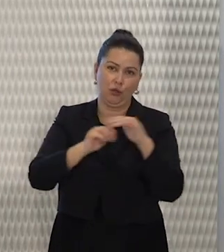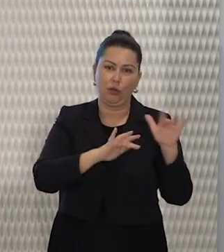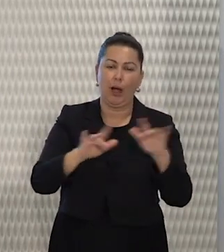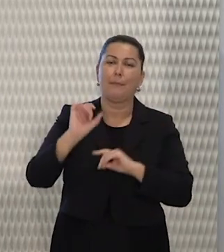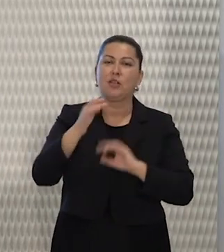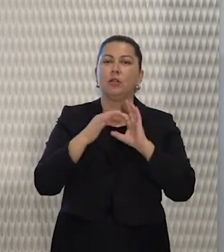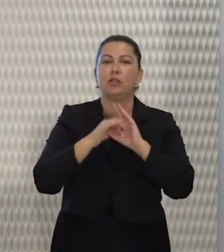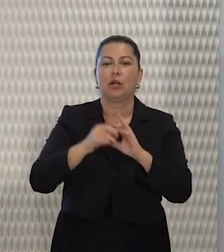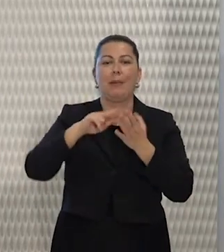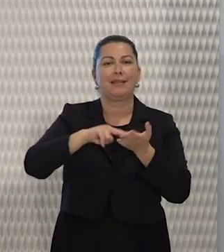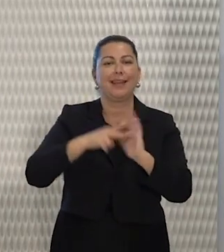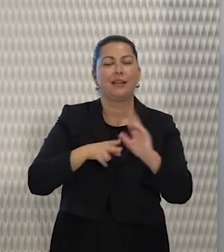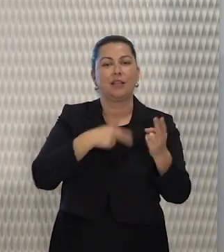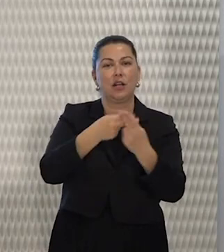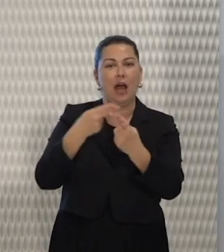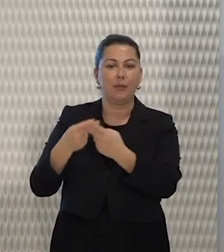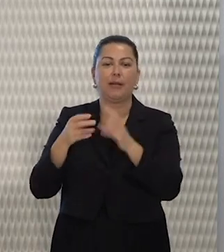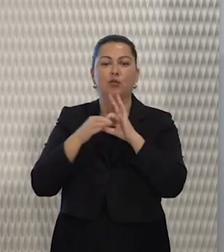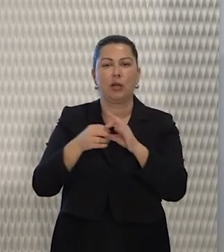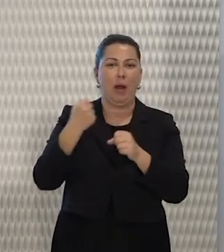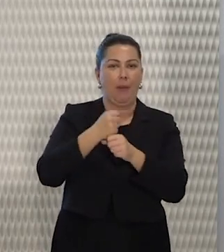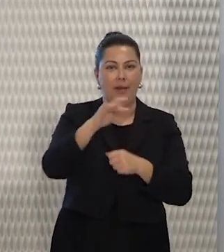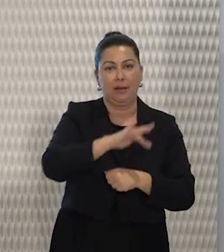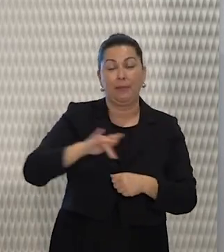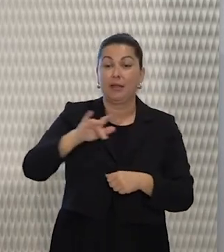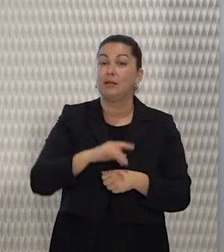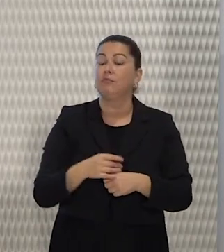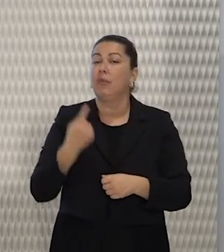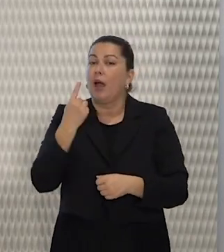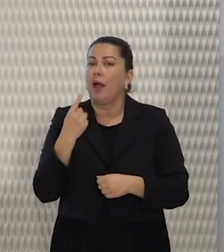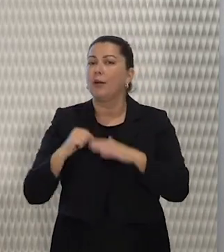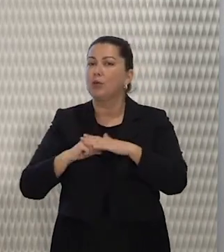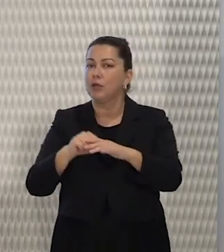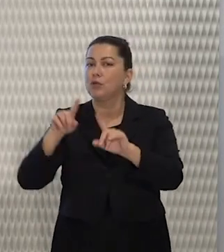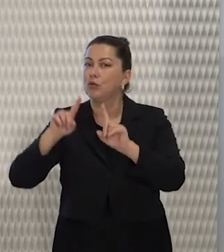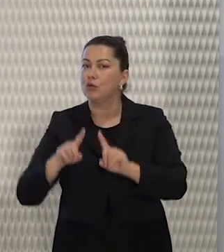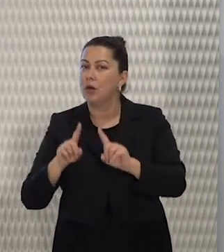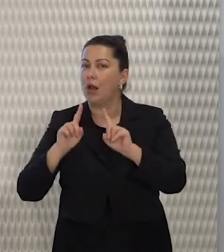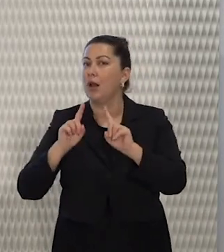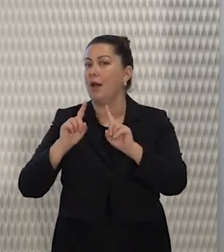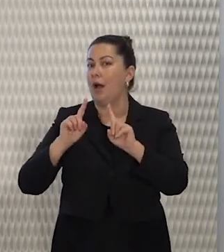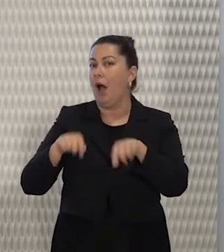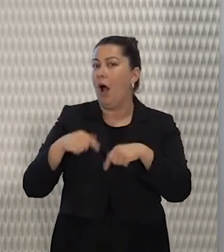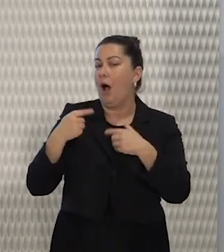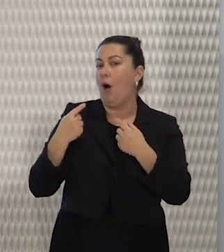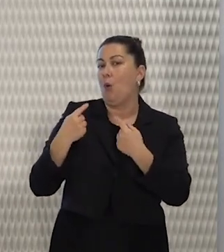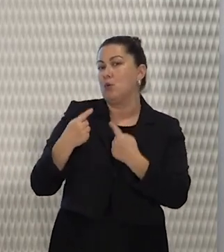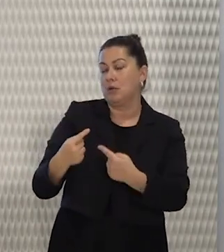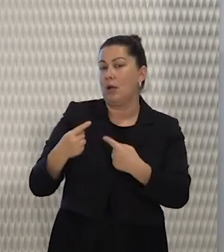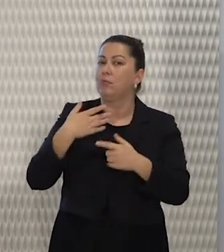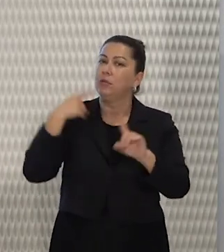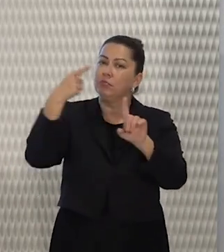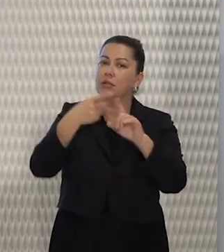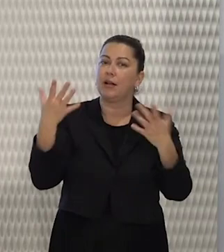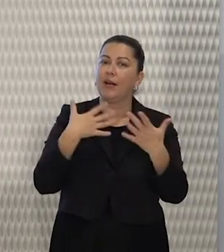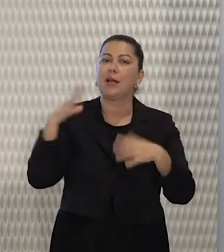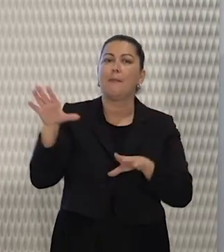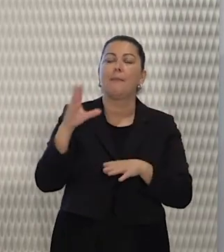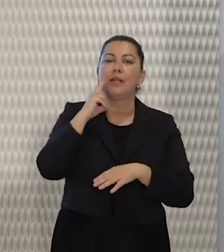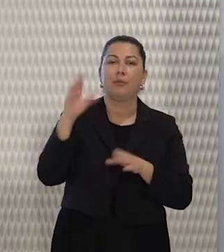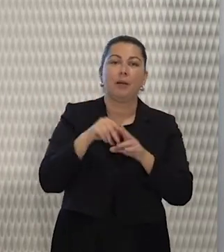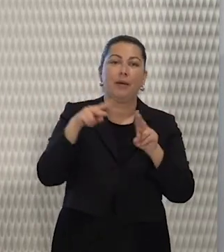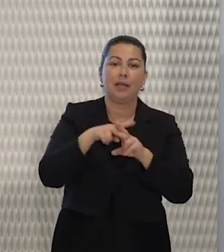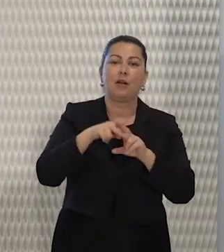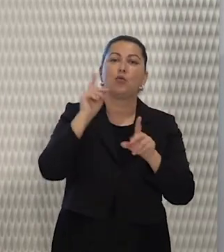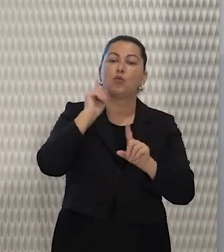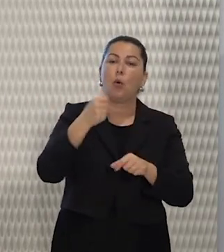der technischen Anpassung von den Arbeitsstätten geht. Eine Unterstützungsstelle, die natürlich auch möchte, dass Menschen mit Behinderung in den Arbeitsmarkt inkludiert